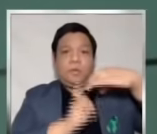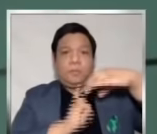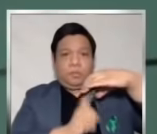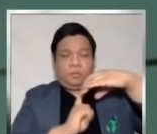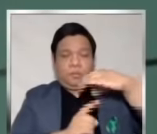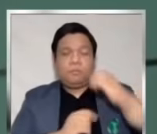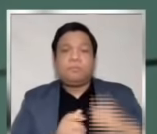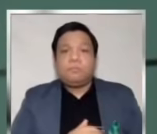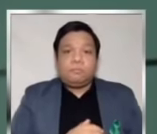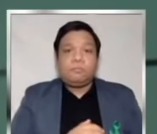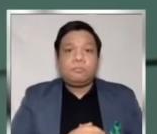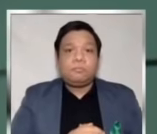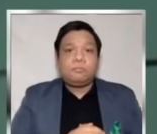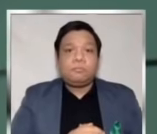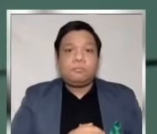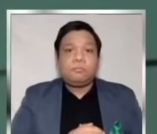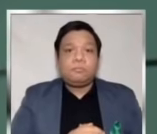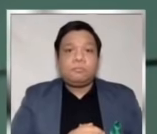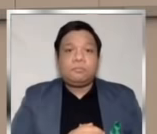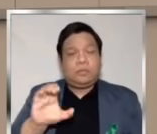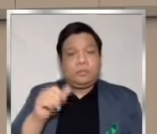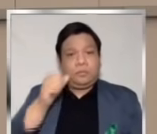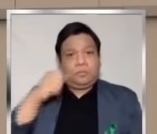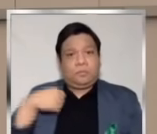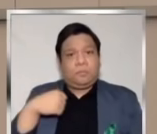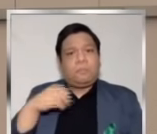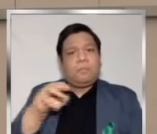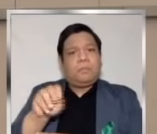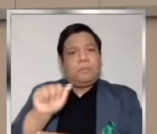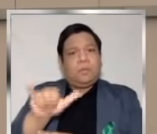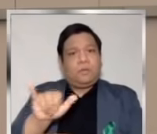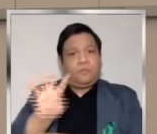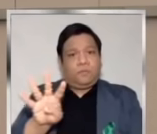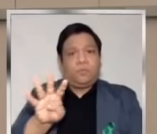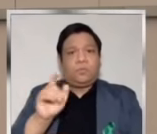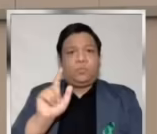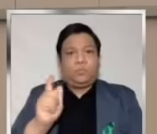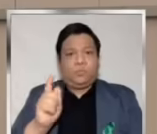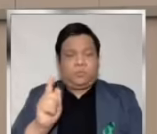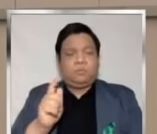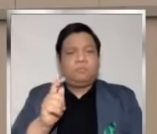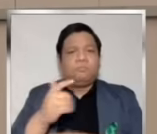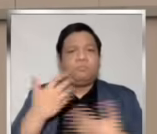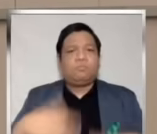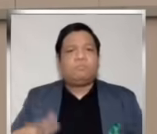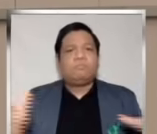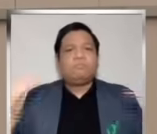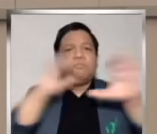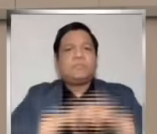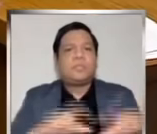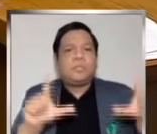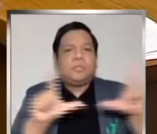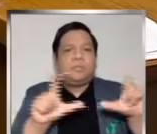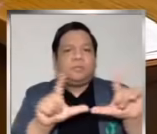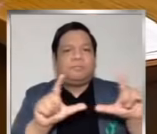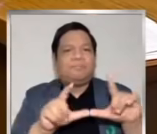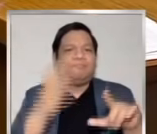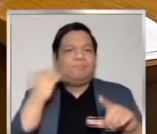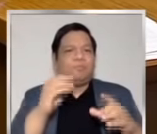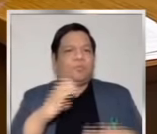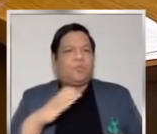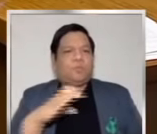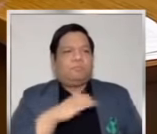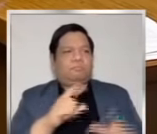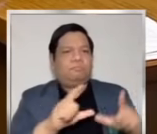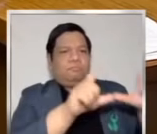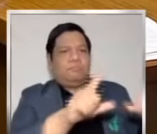Sabi ng NTC, kahapon, May 4, 2020, napaso na ang legislative franchise ng ABS-CBN para makapag-operate. Sa ilalim ng